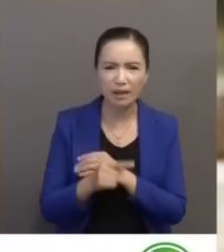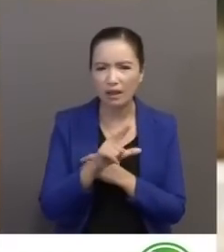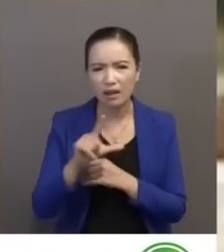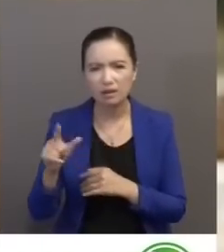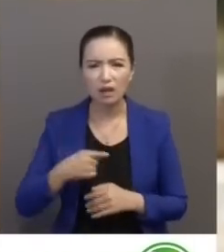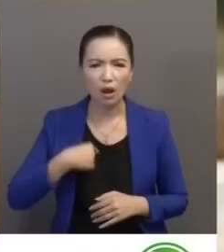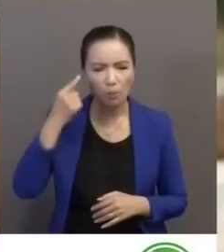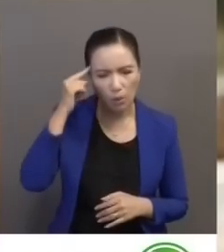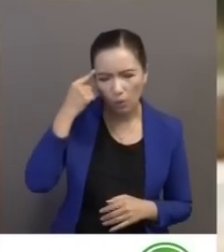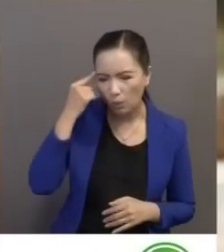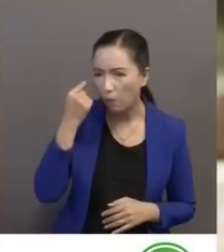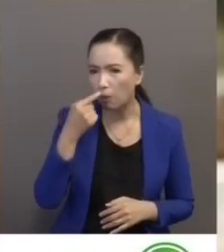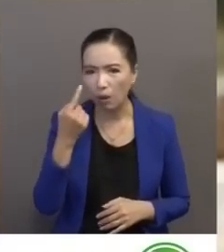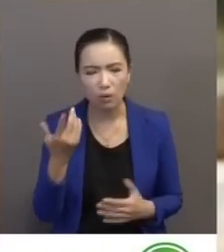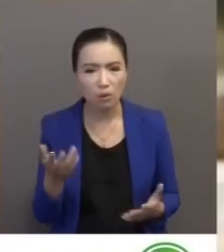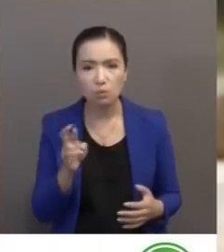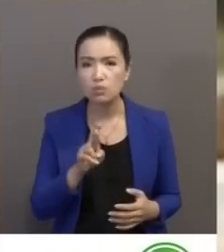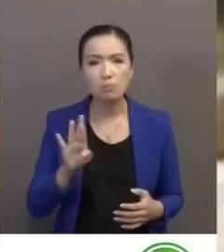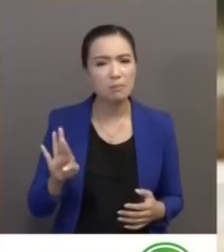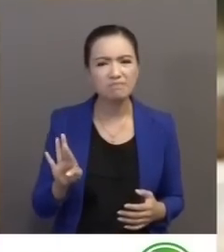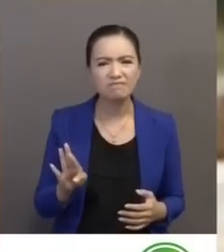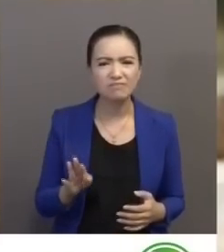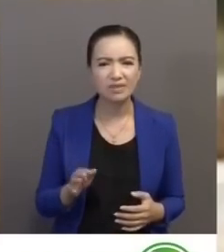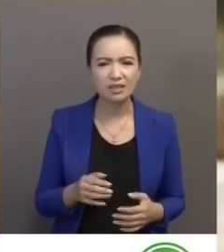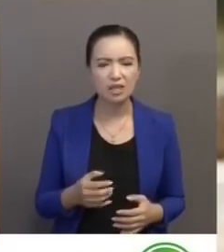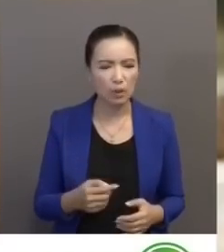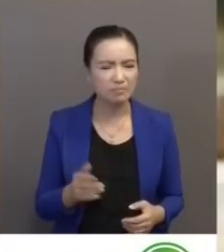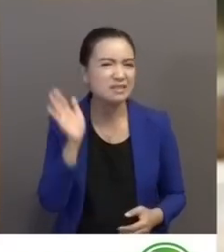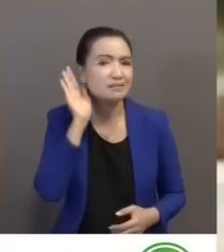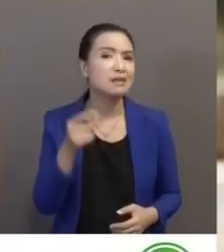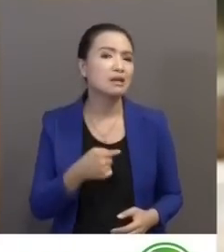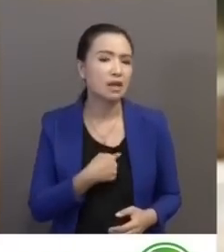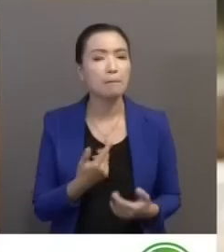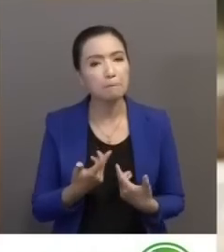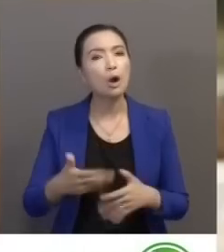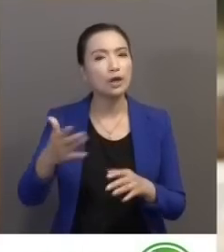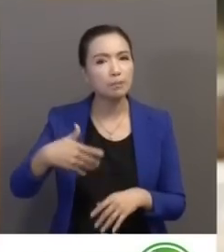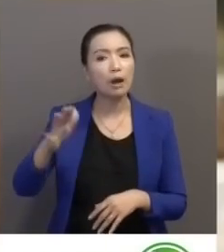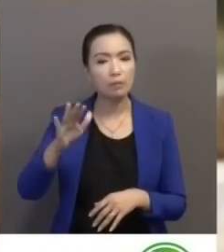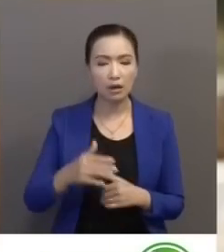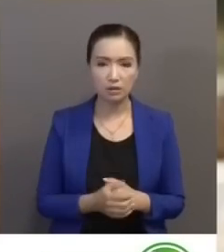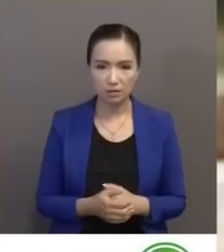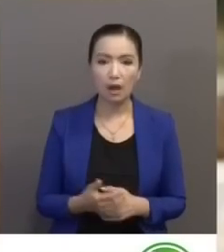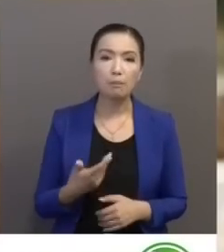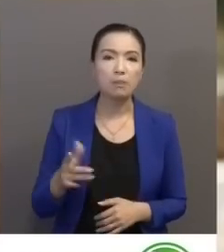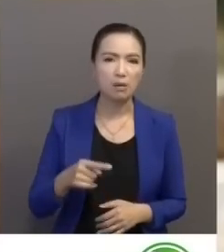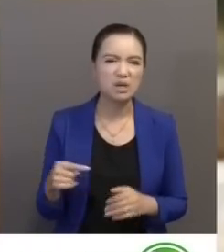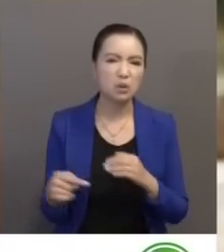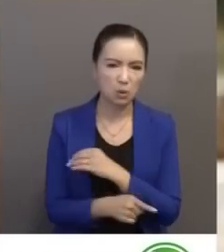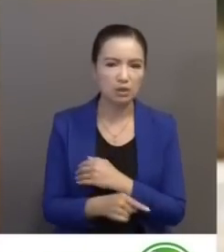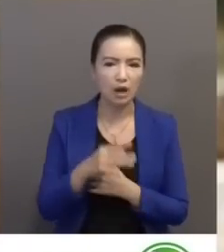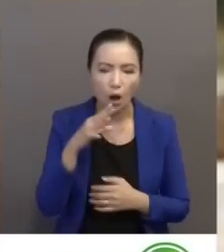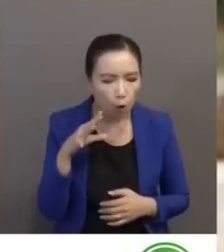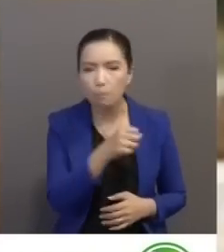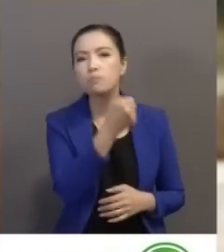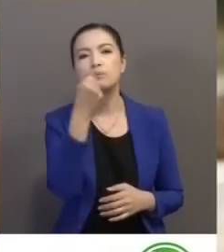ราะเราไม่รู้ใครแล้วระบบมันเนี่ยไอ้ความเชื่อใจก็ปล่อยเขาเลยปล่อยไปปล่อยมาของงบตู